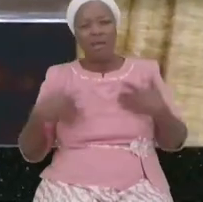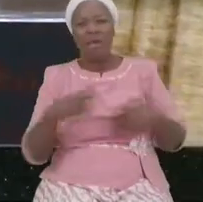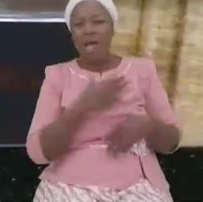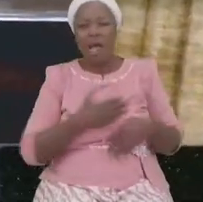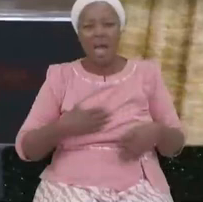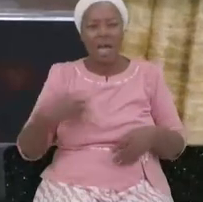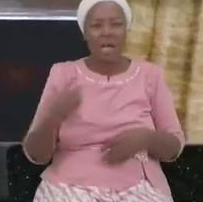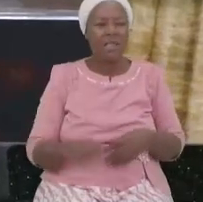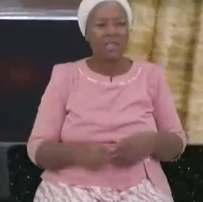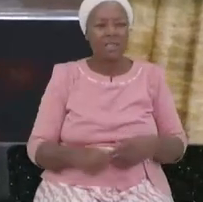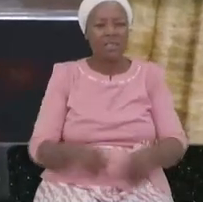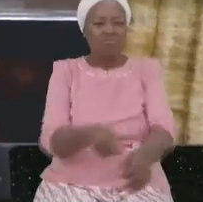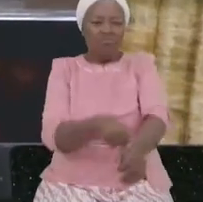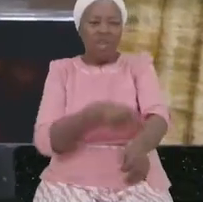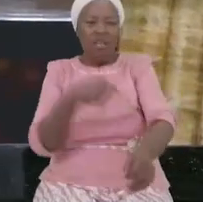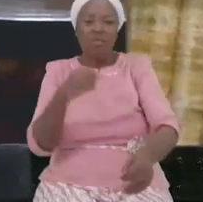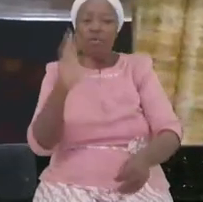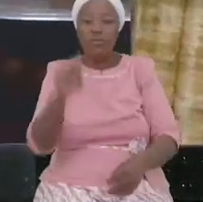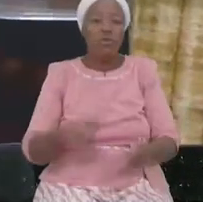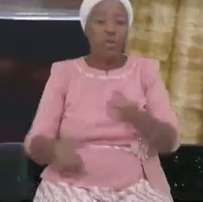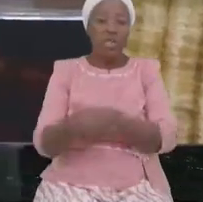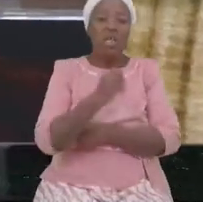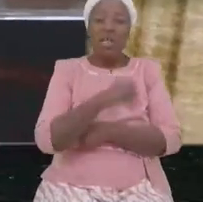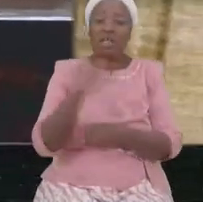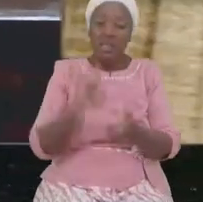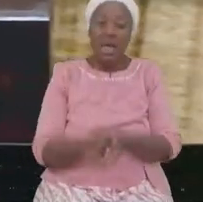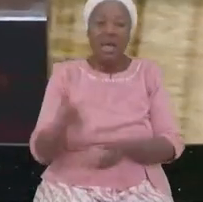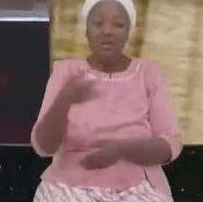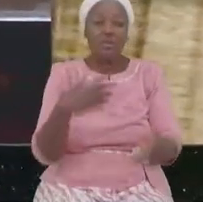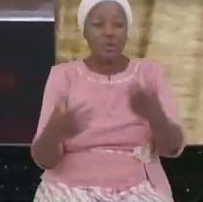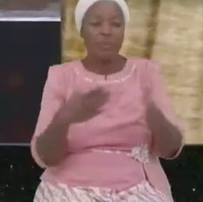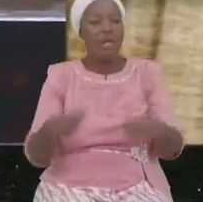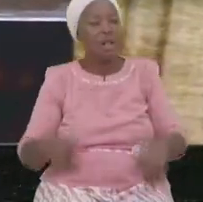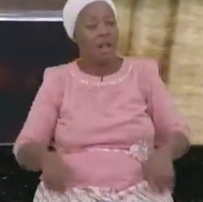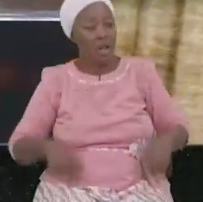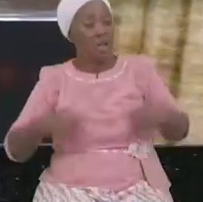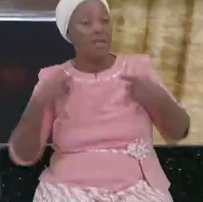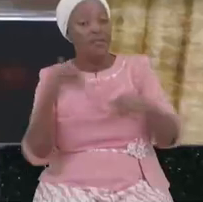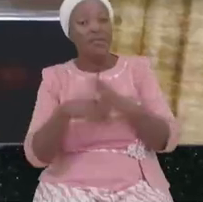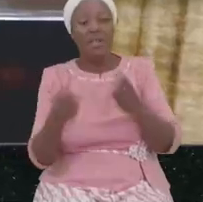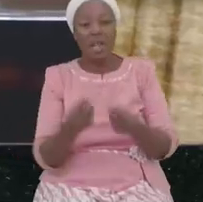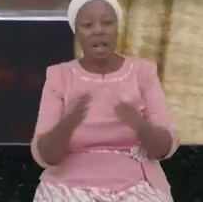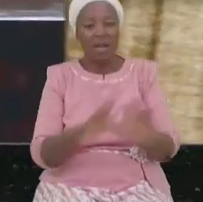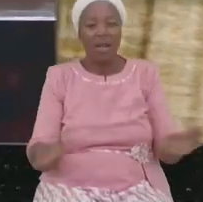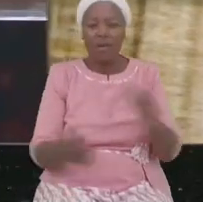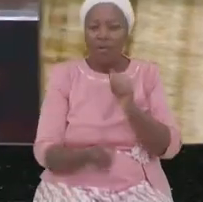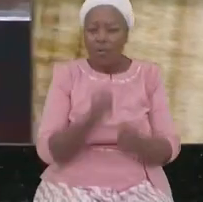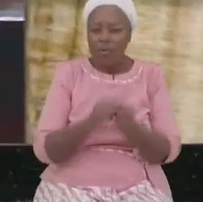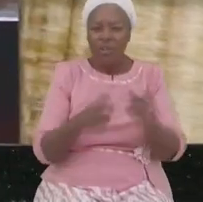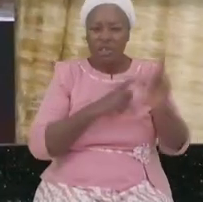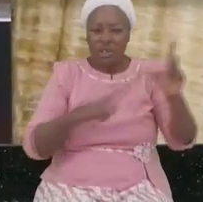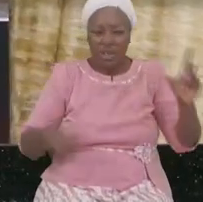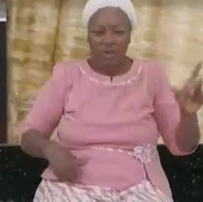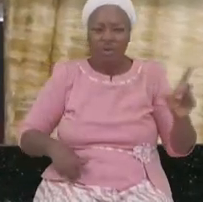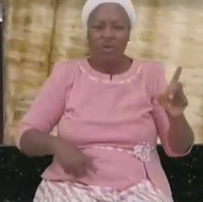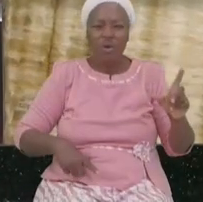Car de cela dépendra ta vie et la prolongation de tes jours. Et c'est ainsi que tu pourras demeurer dans le pays que l'Éternel